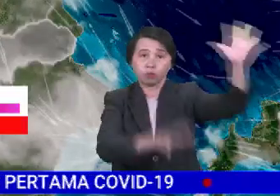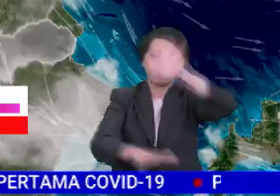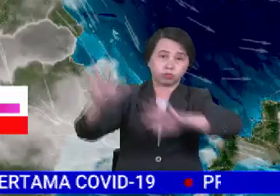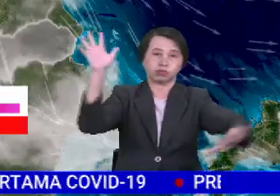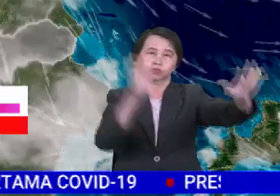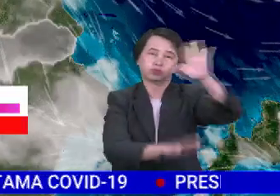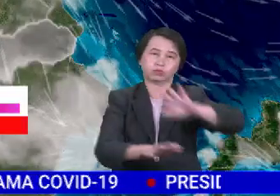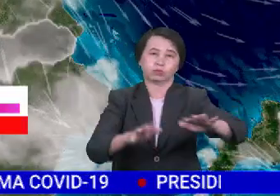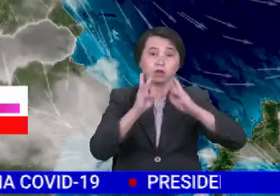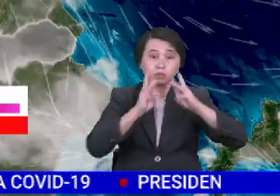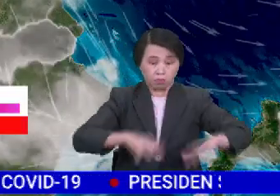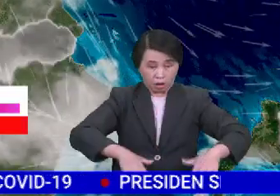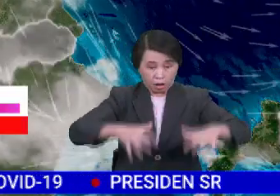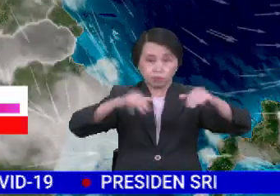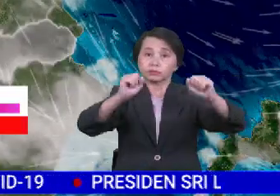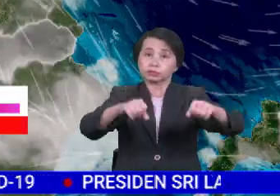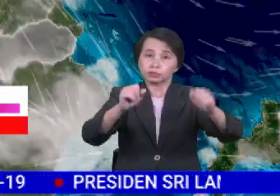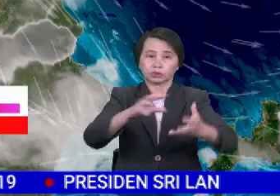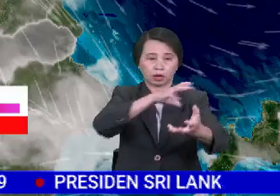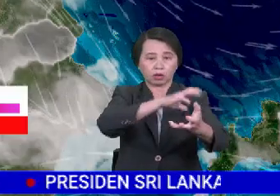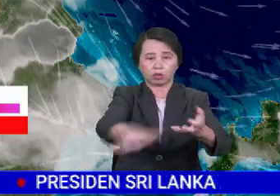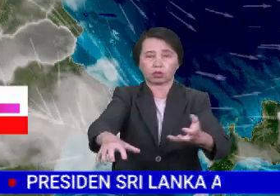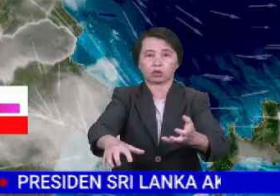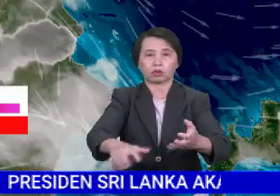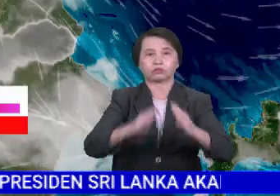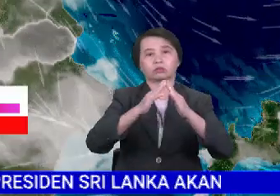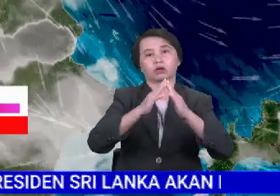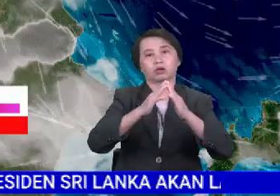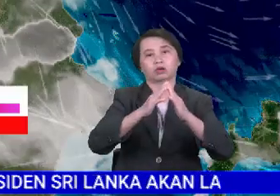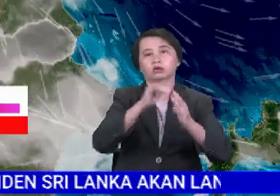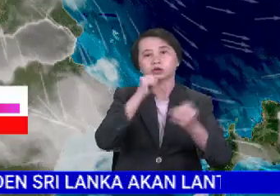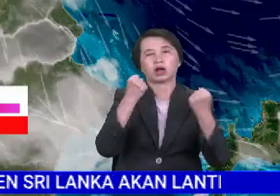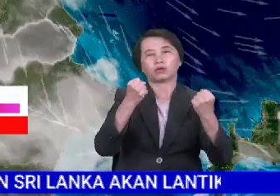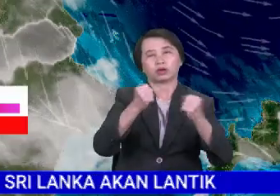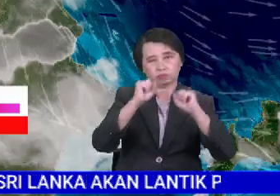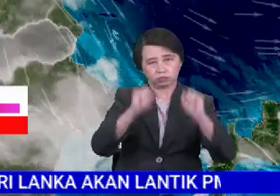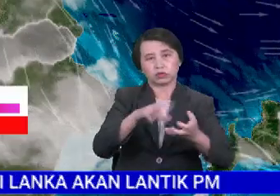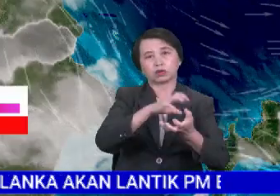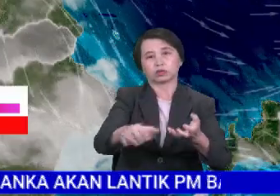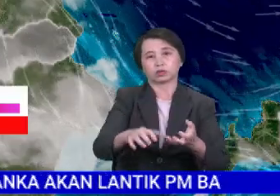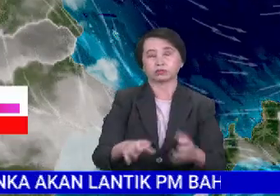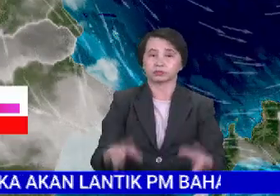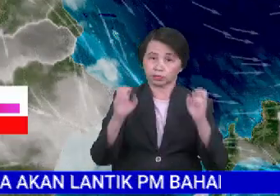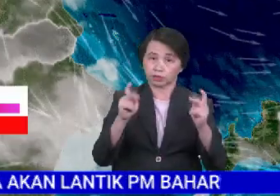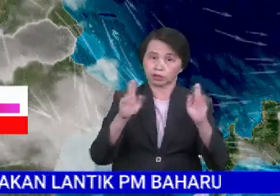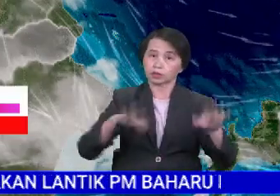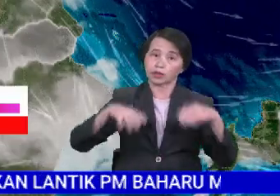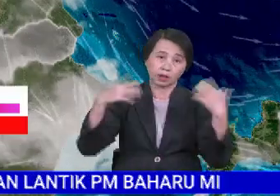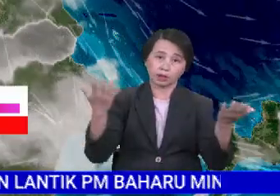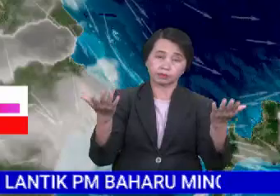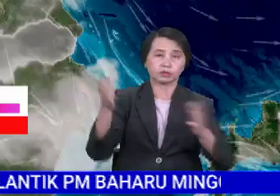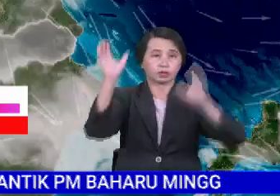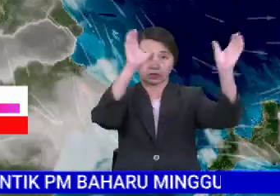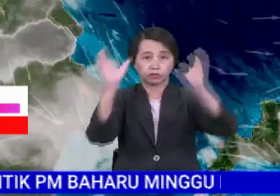kencang, banjir kilat serta kerosakan kepada struktur bangunan yang tidak kukuh. Baiklah, sekian sahaja laporan